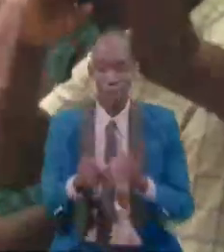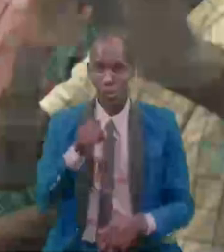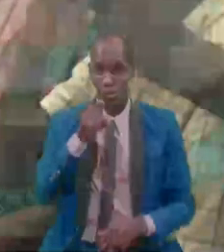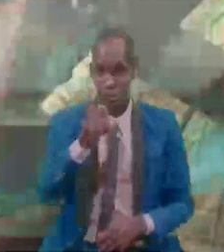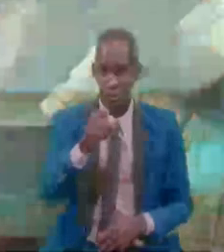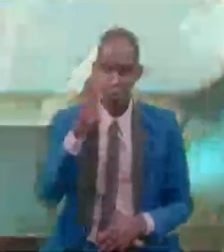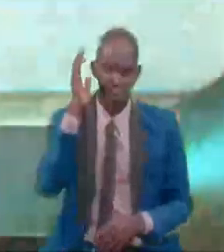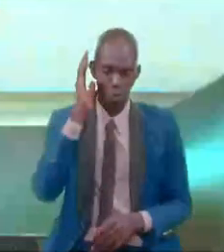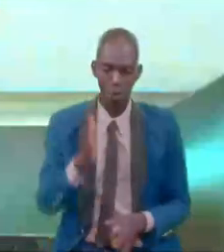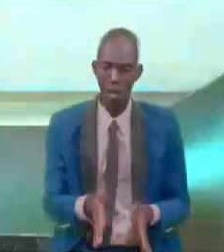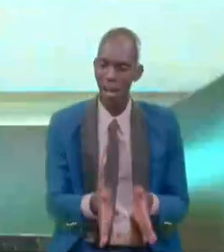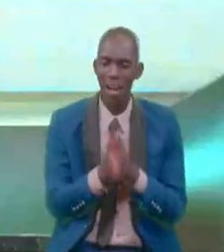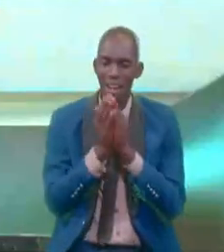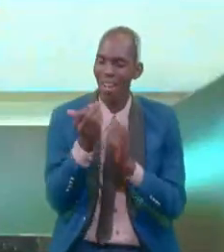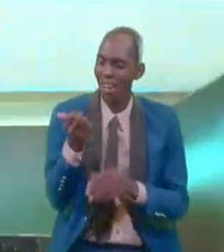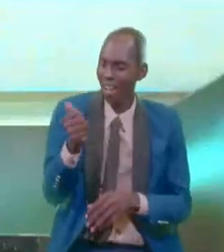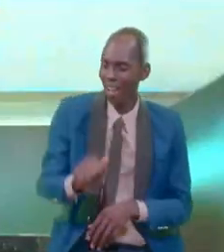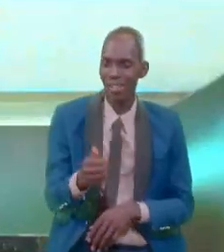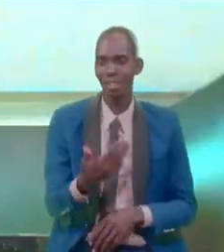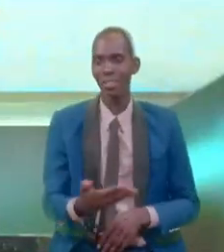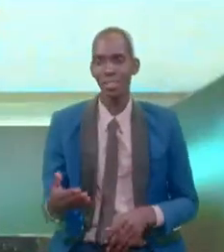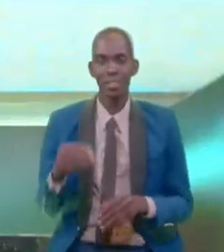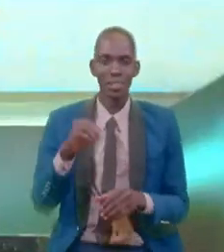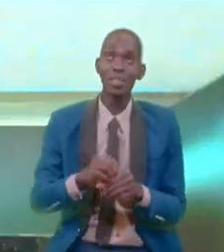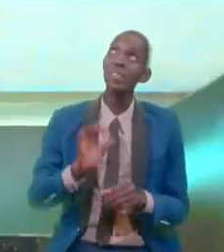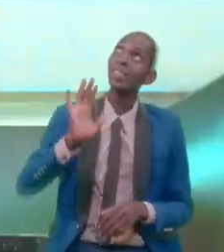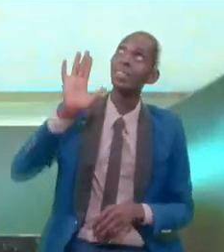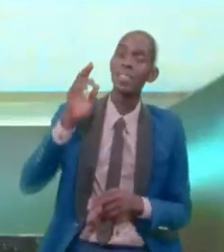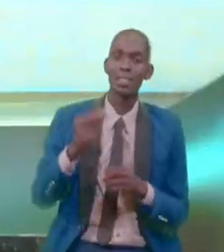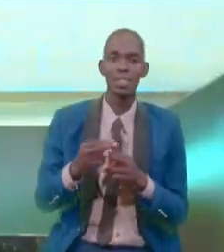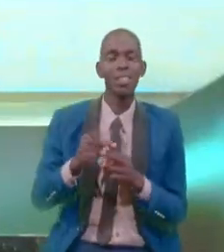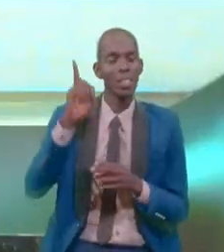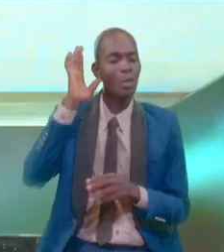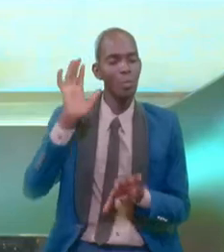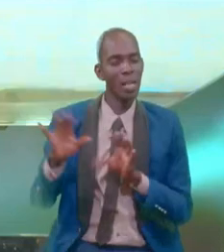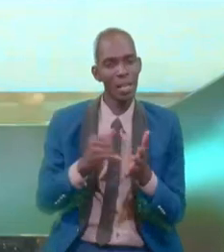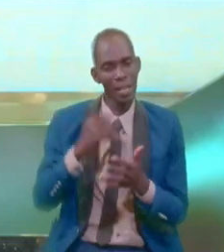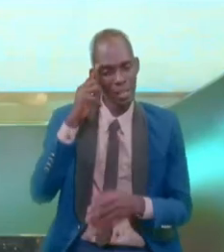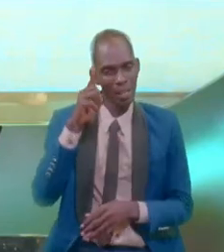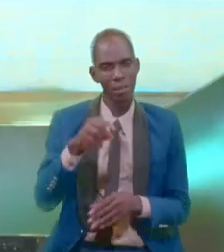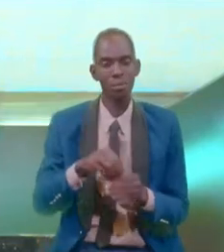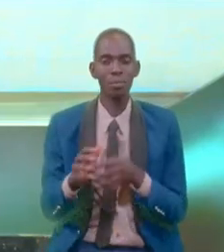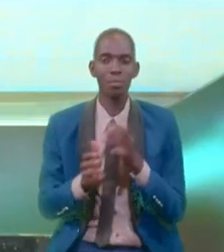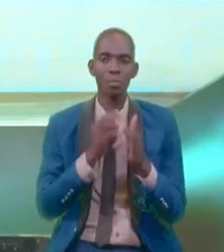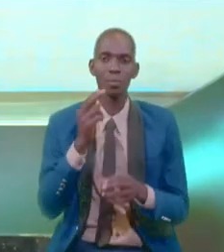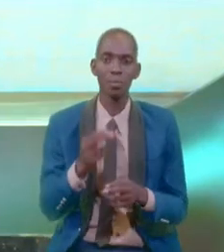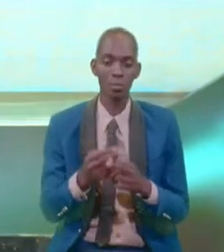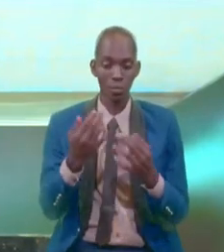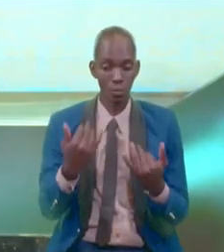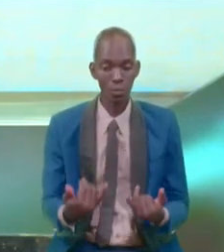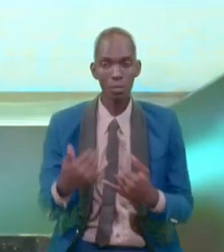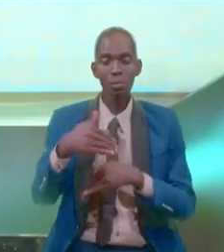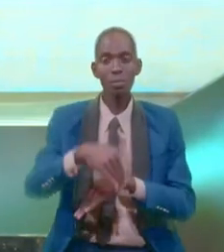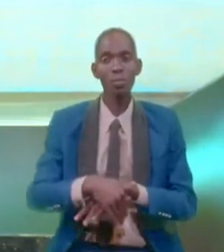Si vous allez demander quelque chose ce soir en son nom, il le fera pour vous. Ce